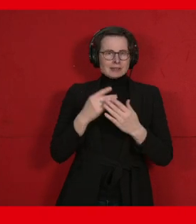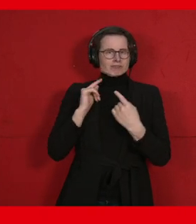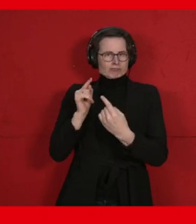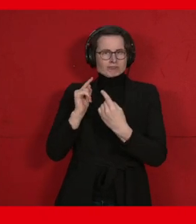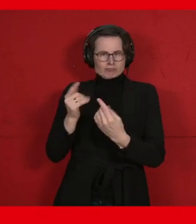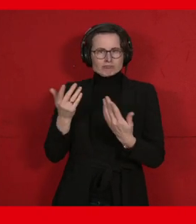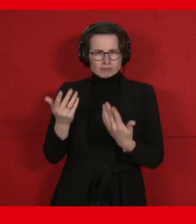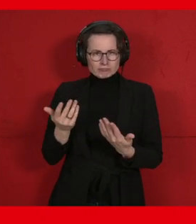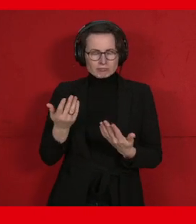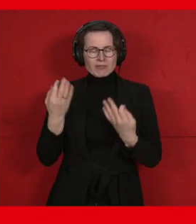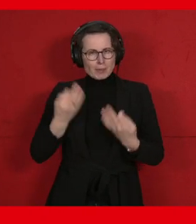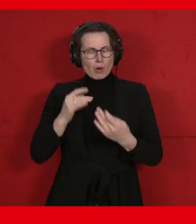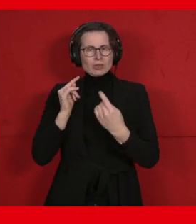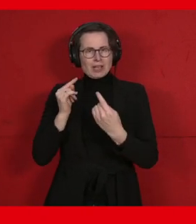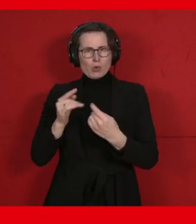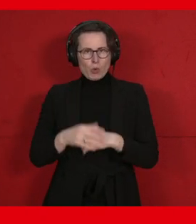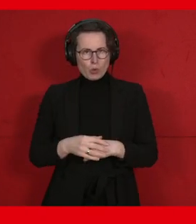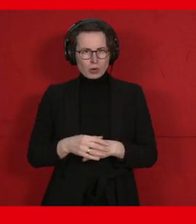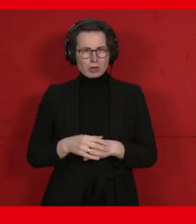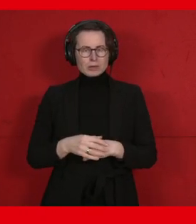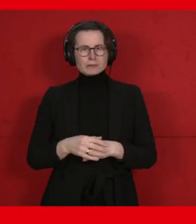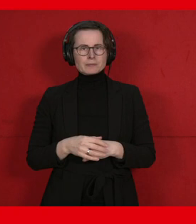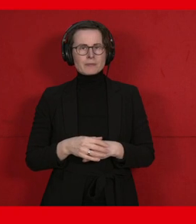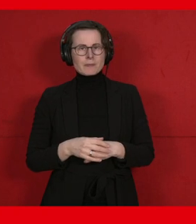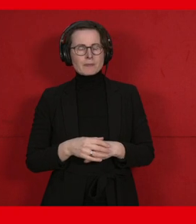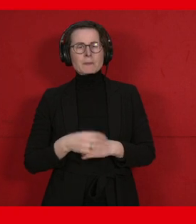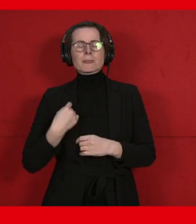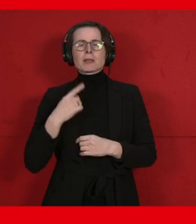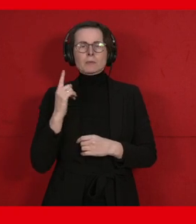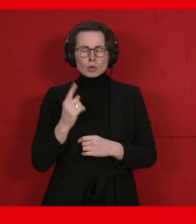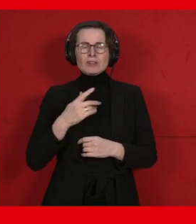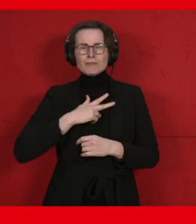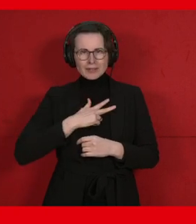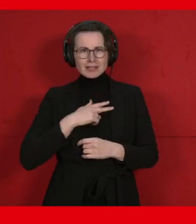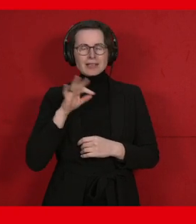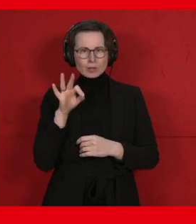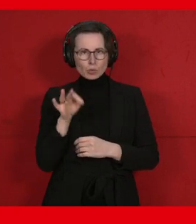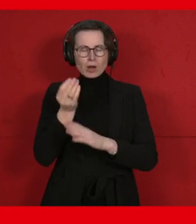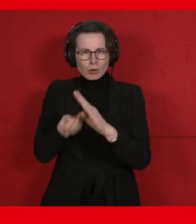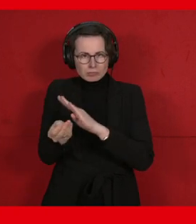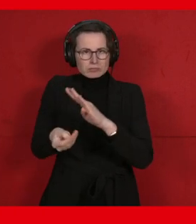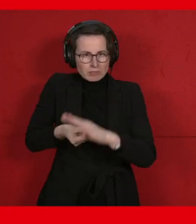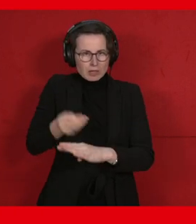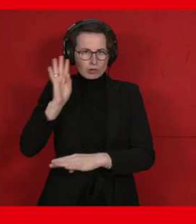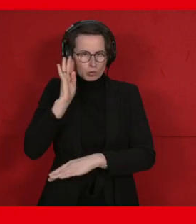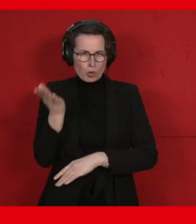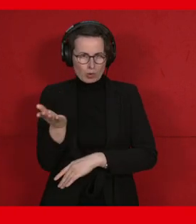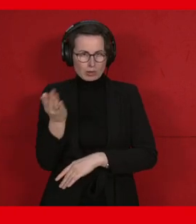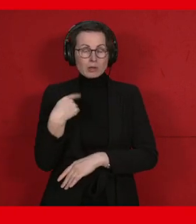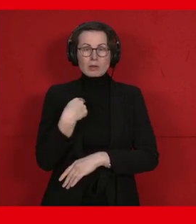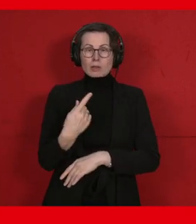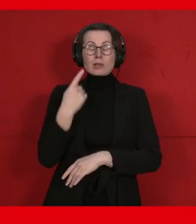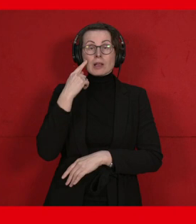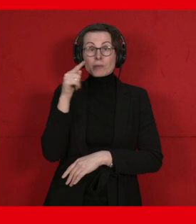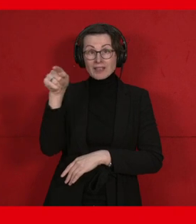den ich gesprochen habe und was ich mein Petitum am Schluss war. Wir müssen wirklich Gutes zuhören. Und ich bin ein ganz fester Vertreter davon, wenn